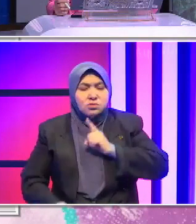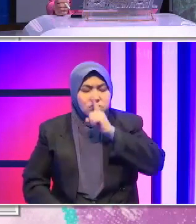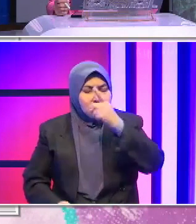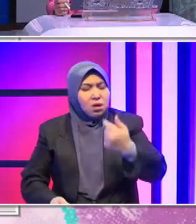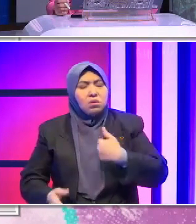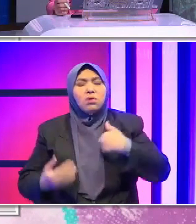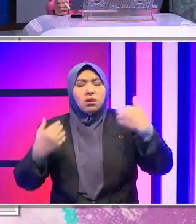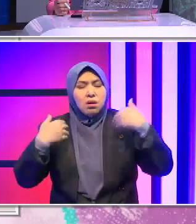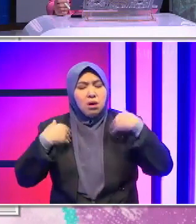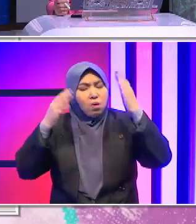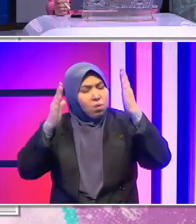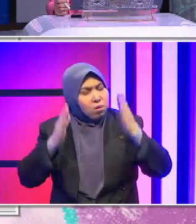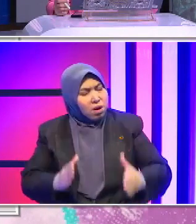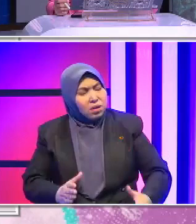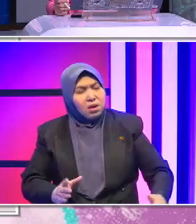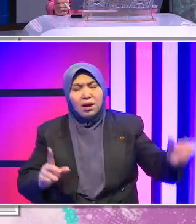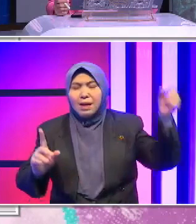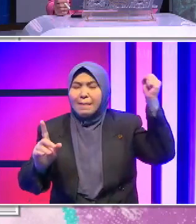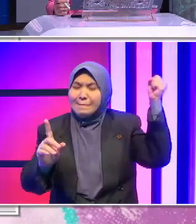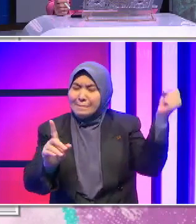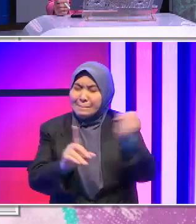كنت من